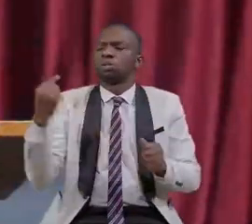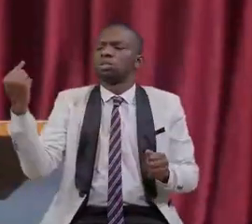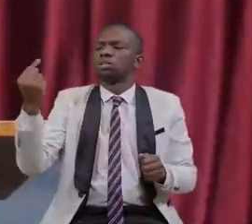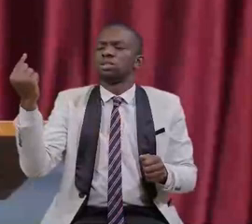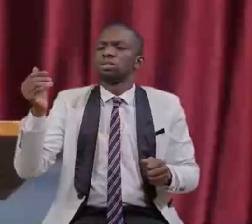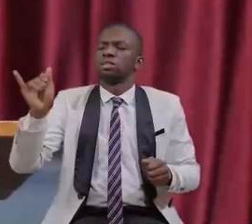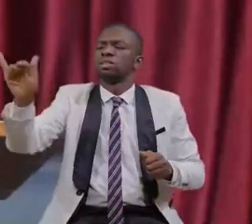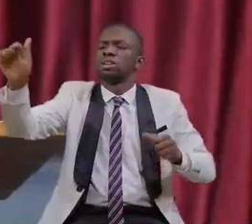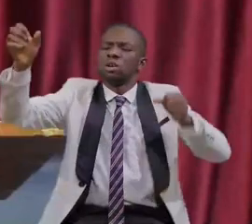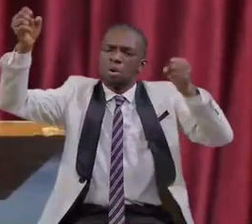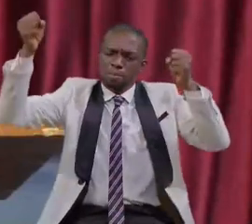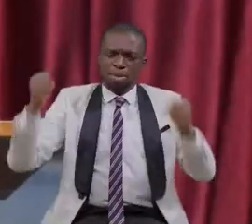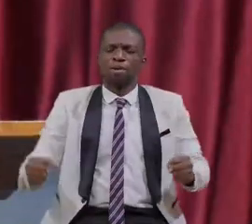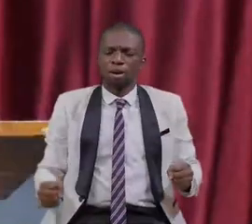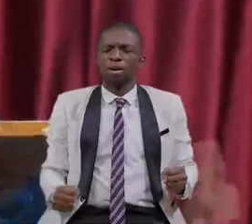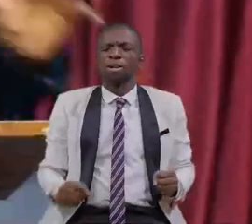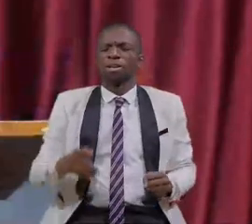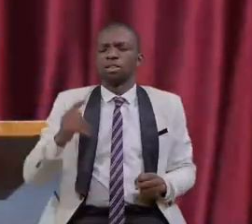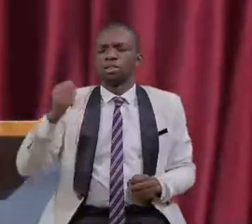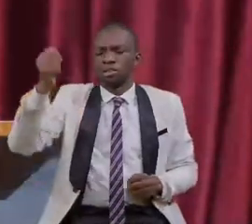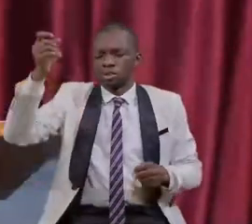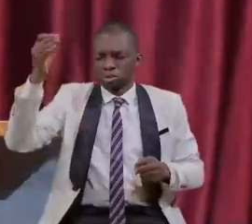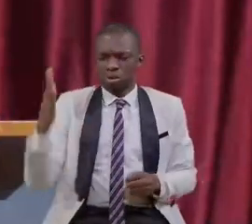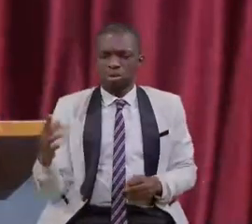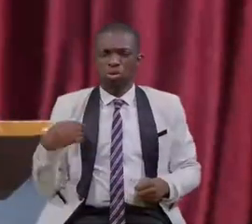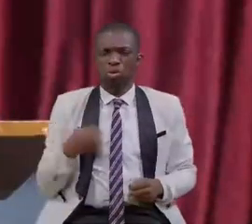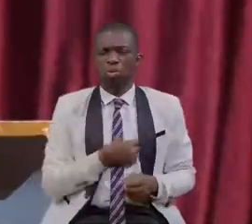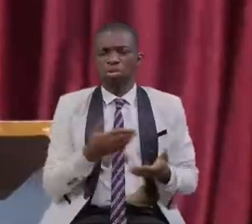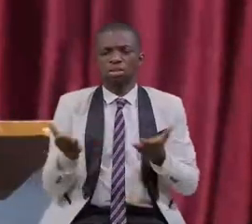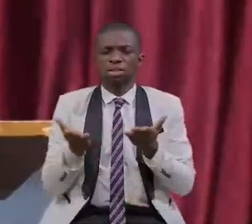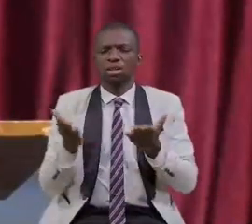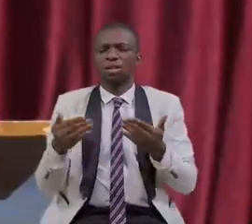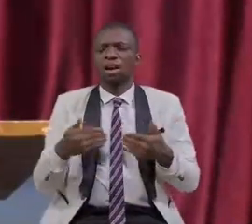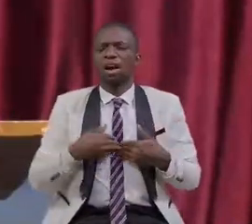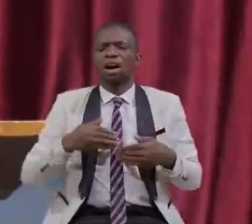Le Dieu que nous servons a la puissance infinie.